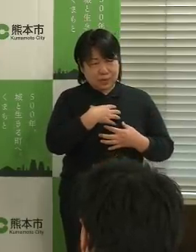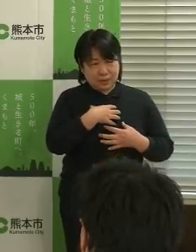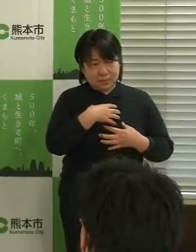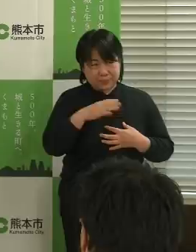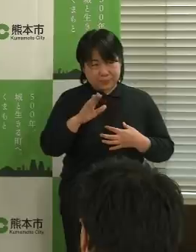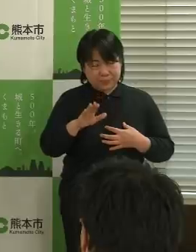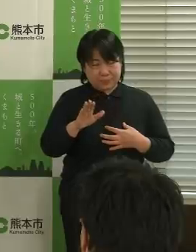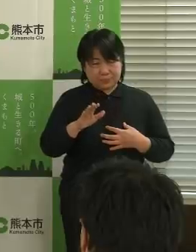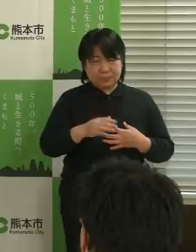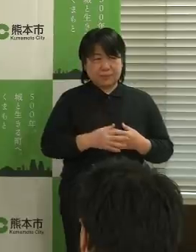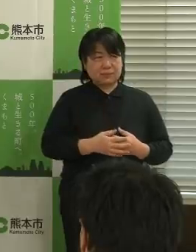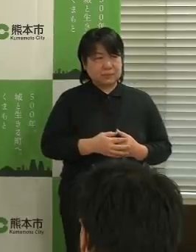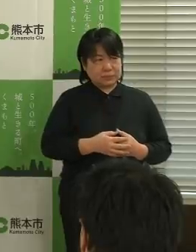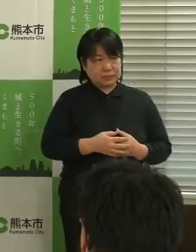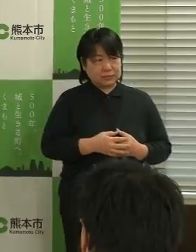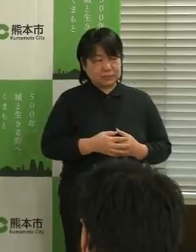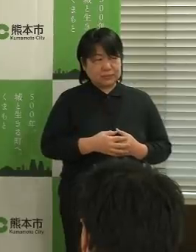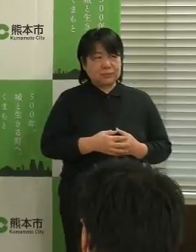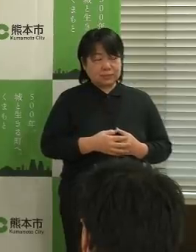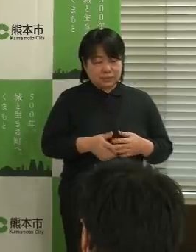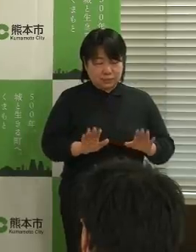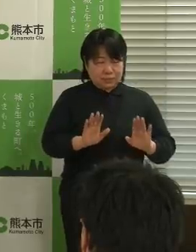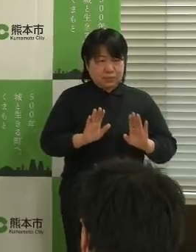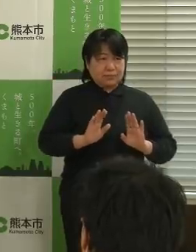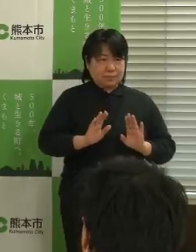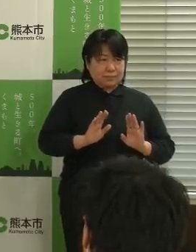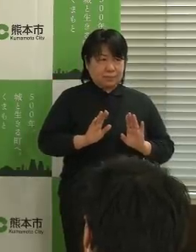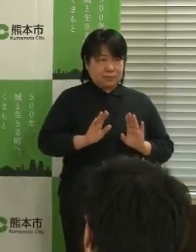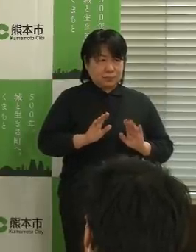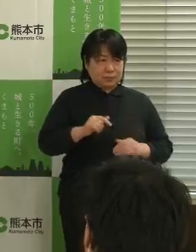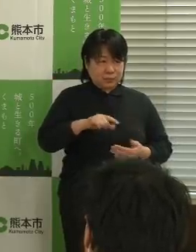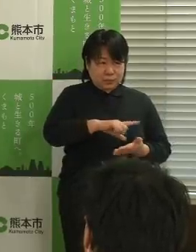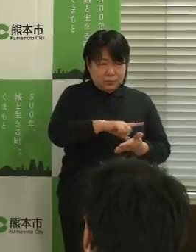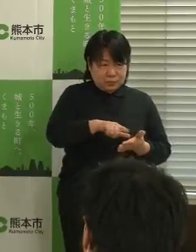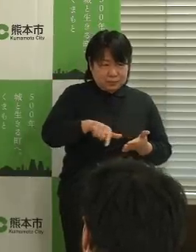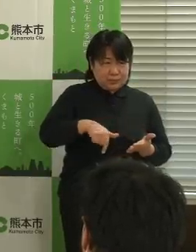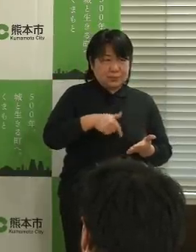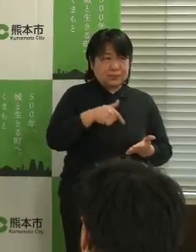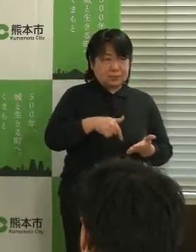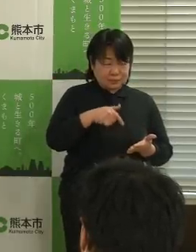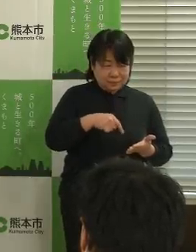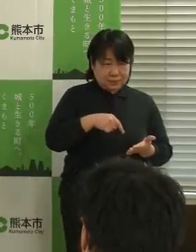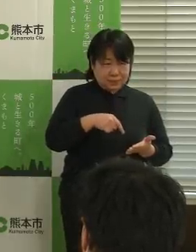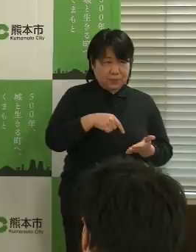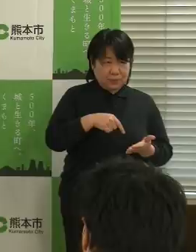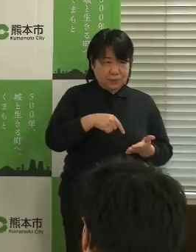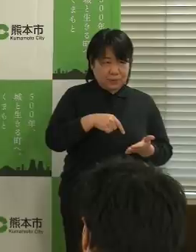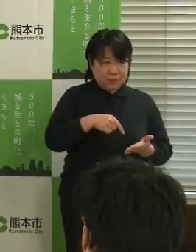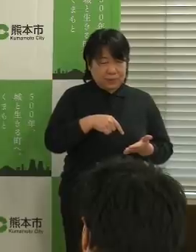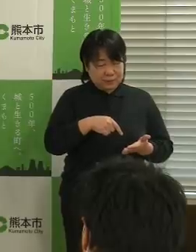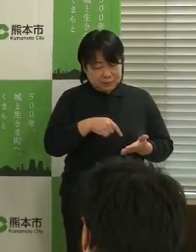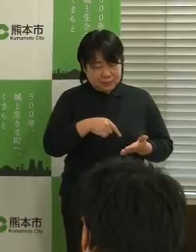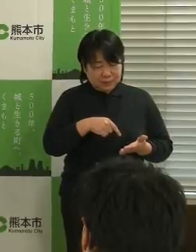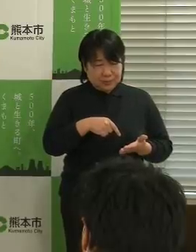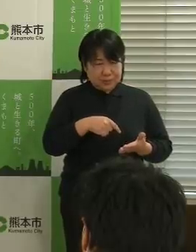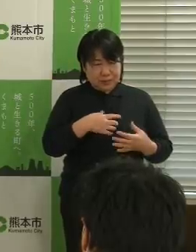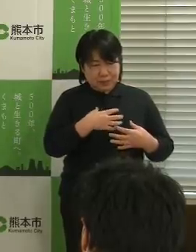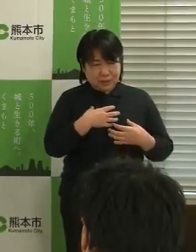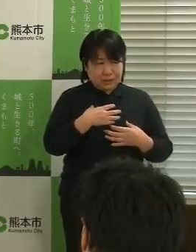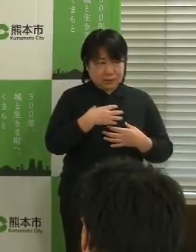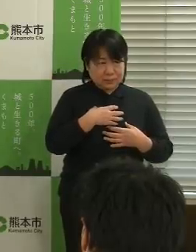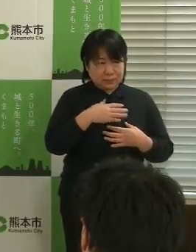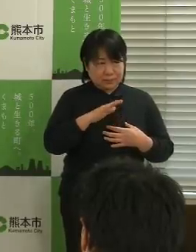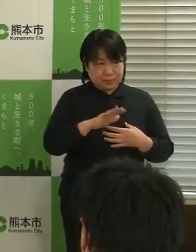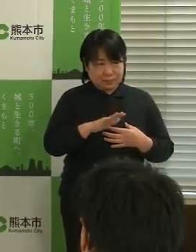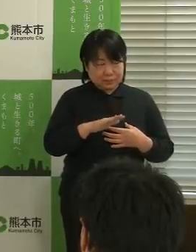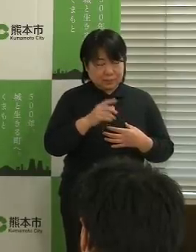からこの迎え入れる側のこの地元のですね地域の方もですね非常に戸惑いも多くなるというふうに